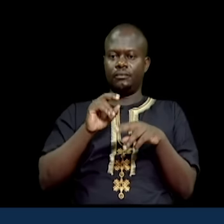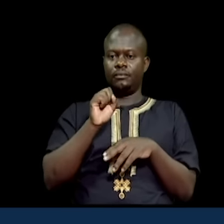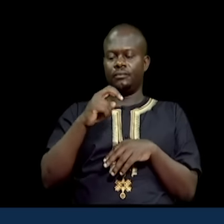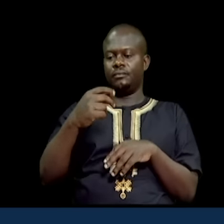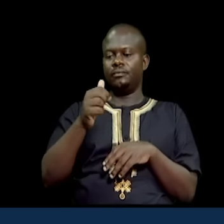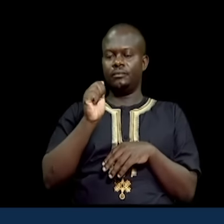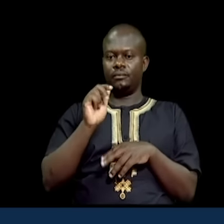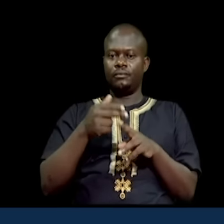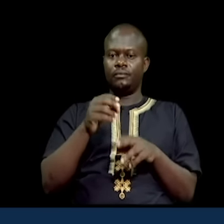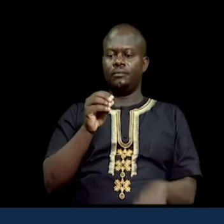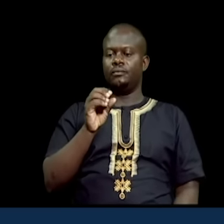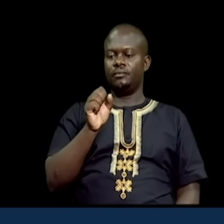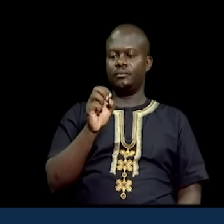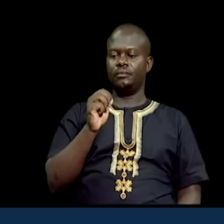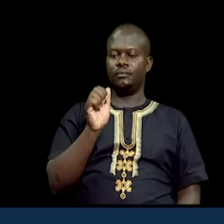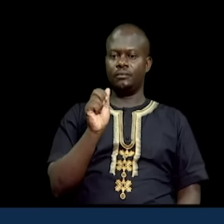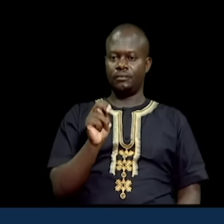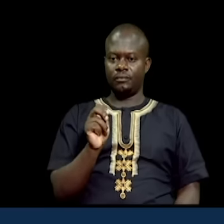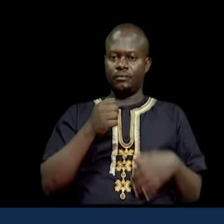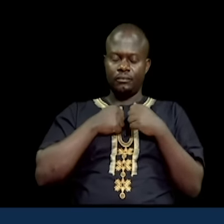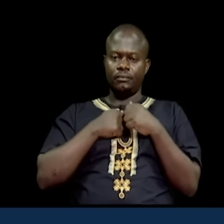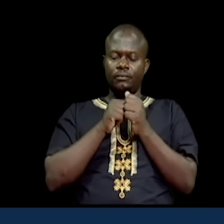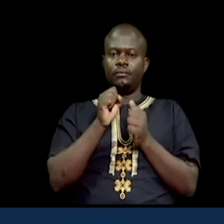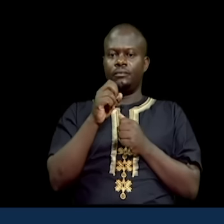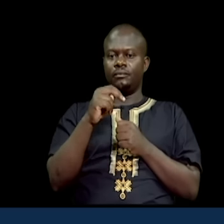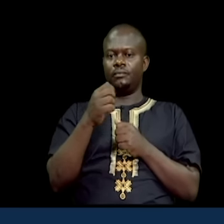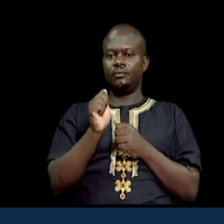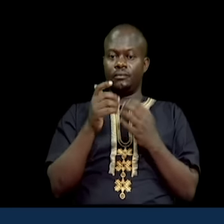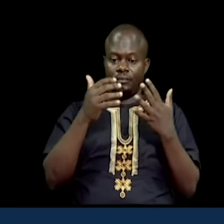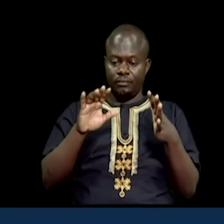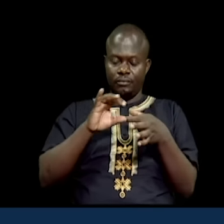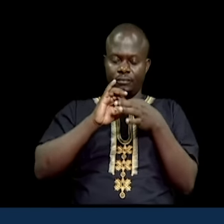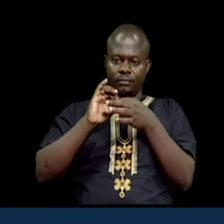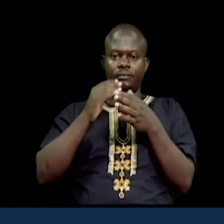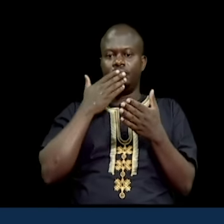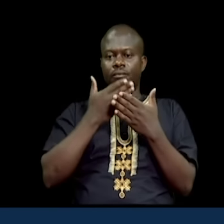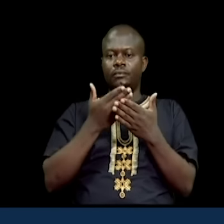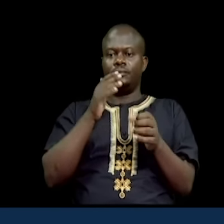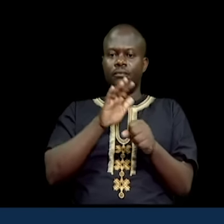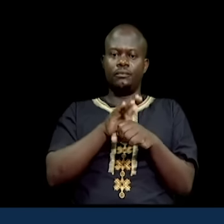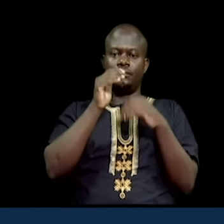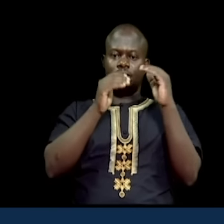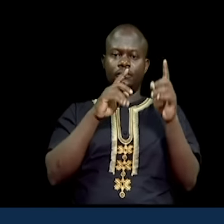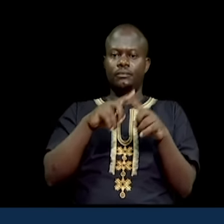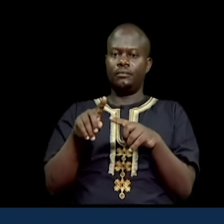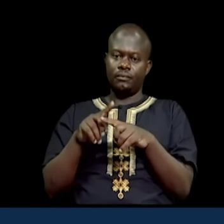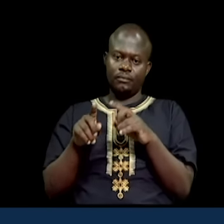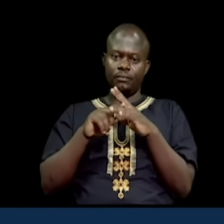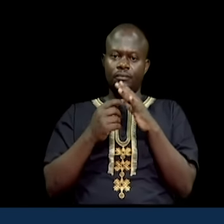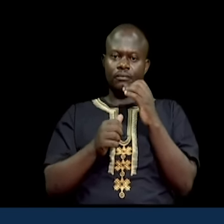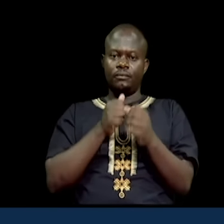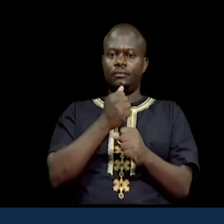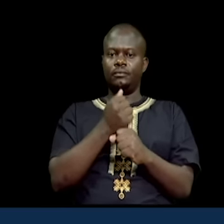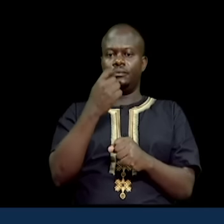Senegal Ousmane Sonko. U Rwanda na Senegal bimaze igihe bifitanye umubano mwiza mu nzego zitandukanye kuva mu